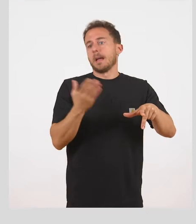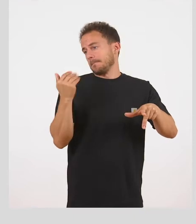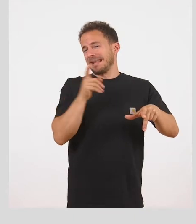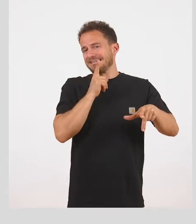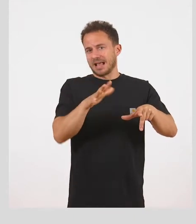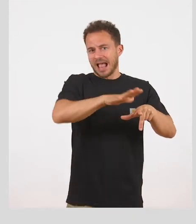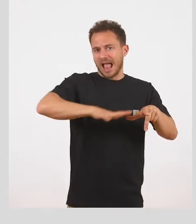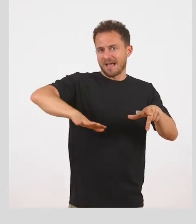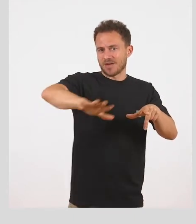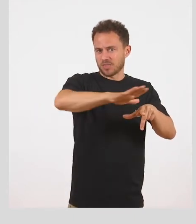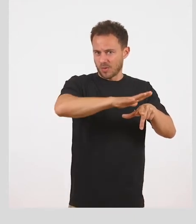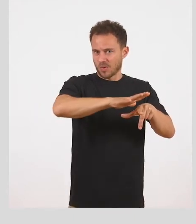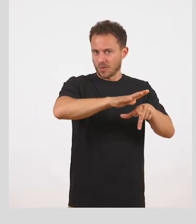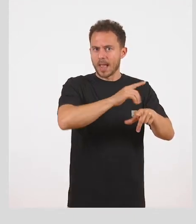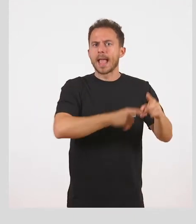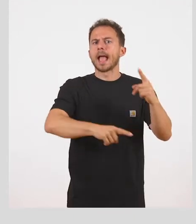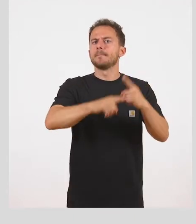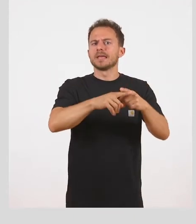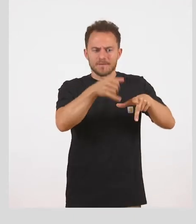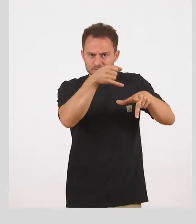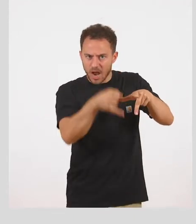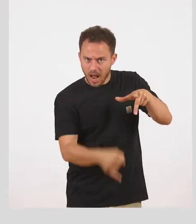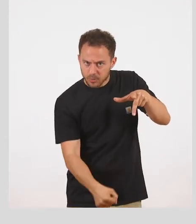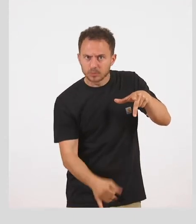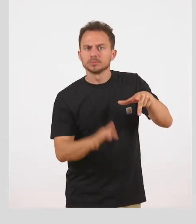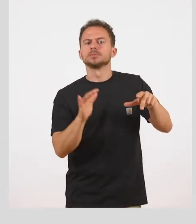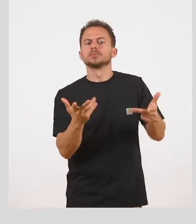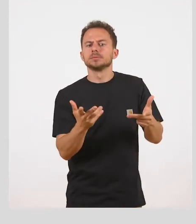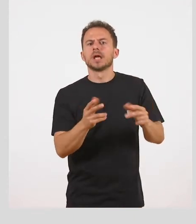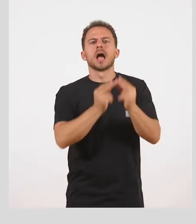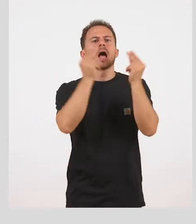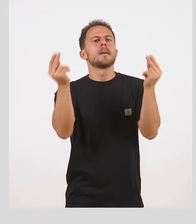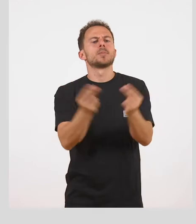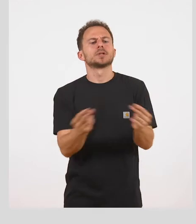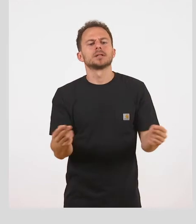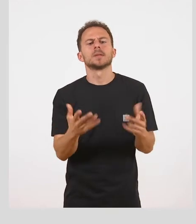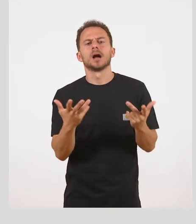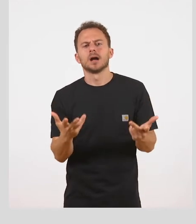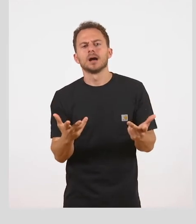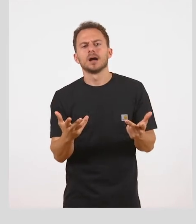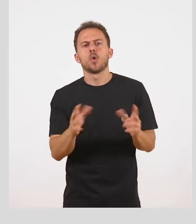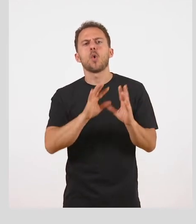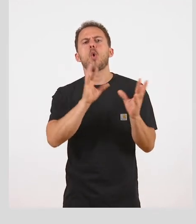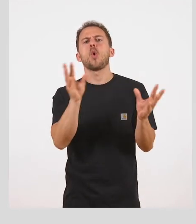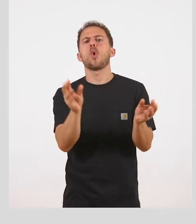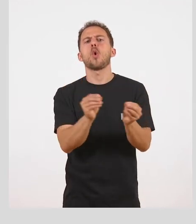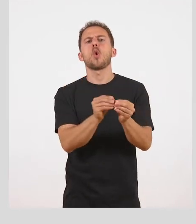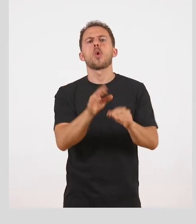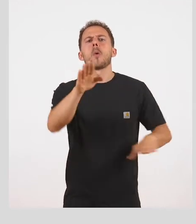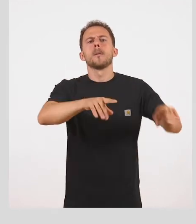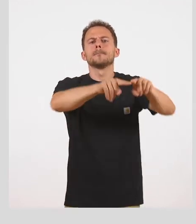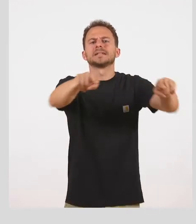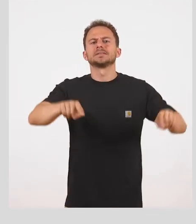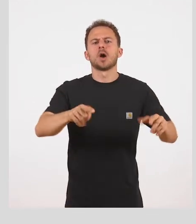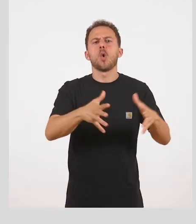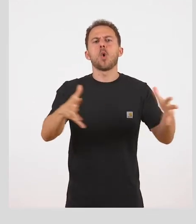είχα πριν και το ύψος και θα βρω το συνολικό όγκο της πισίνας. Εδώ